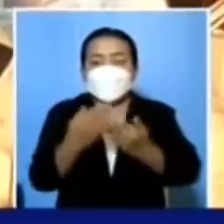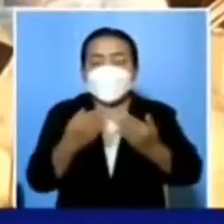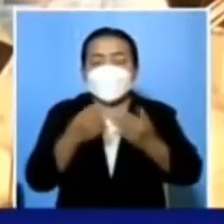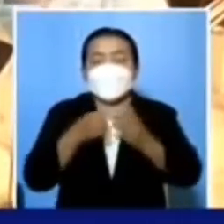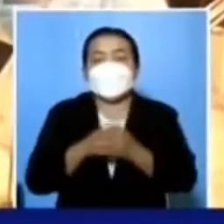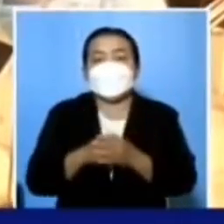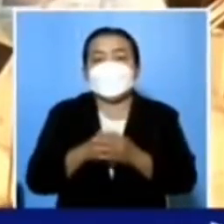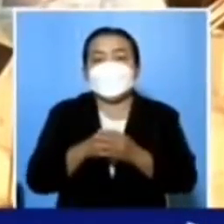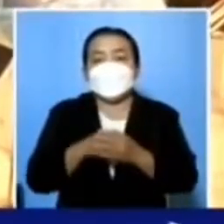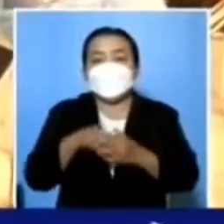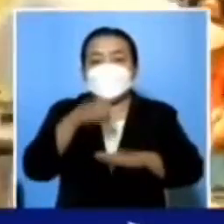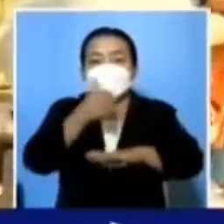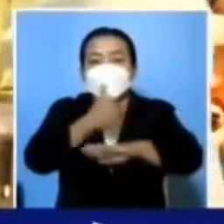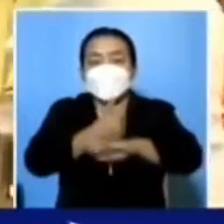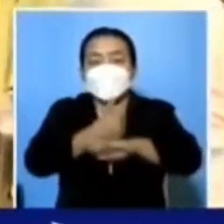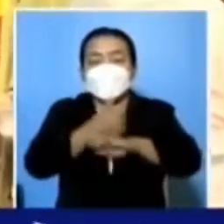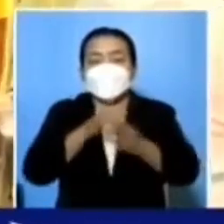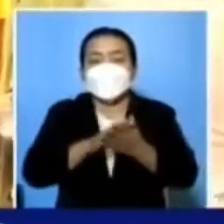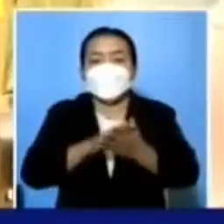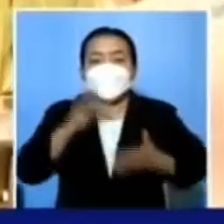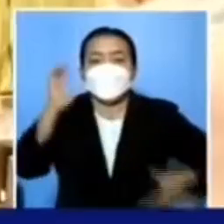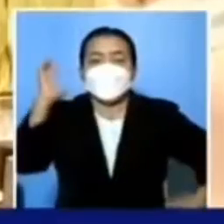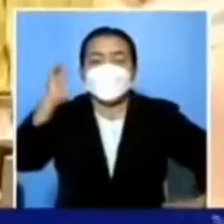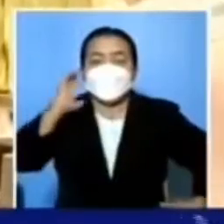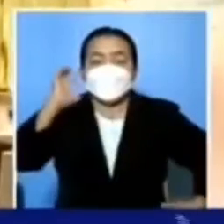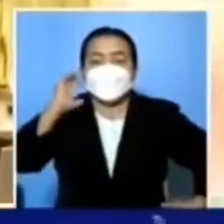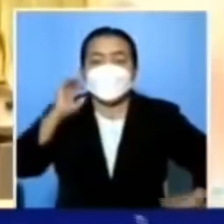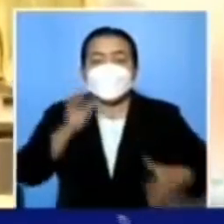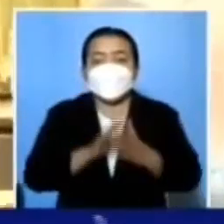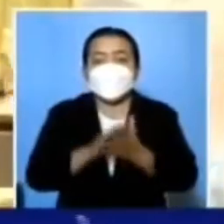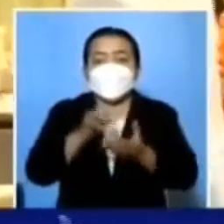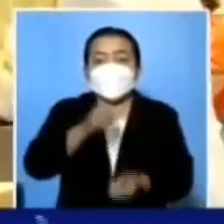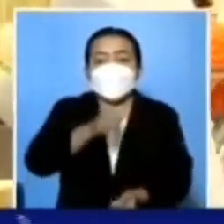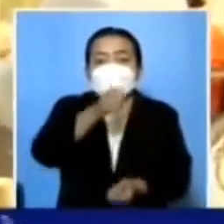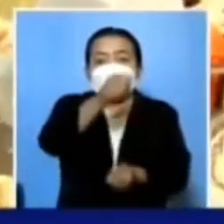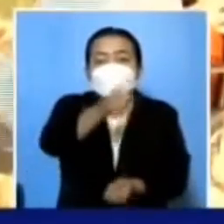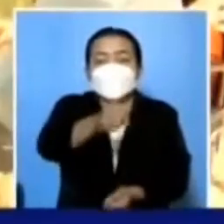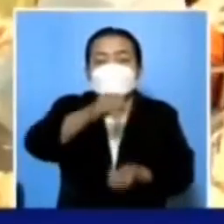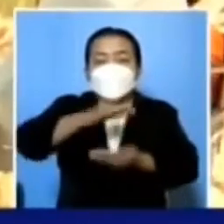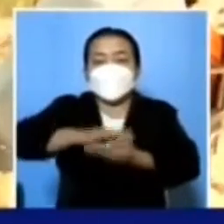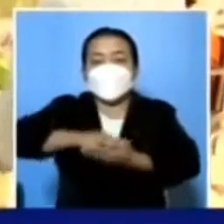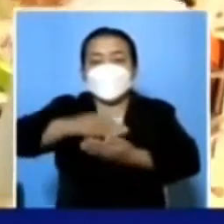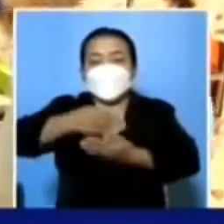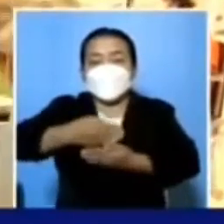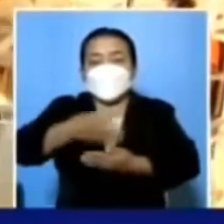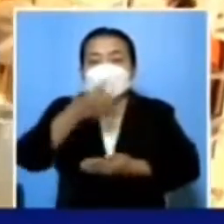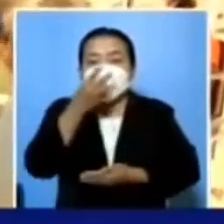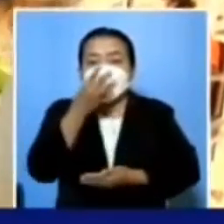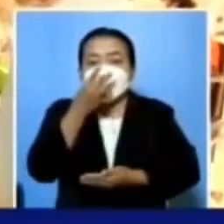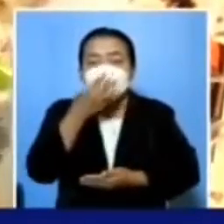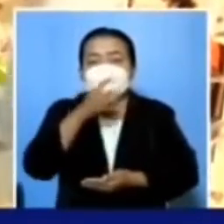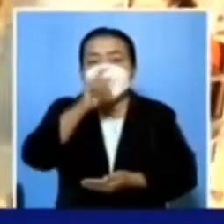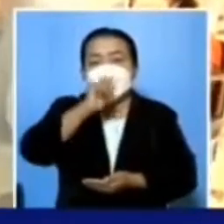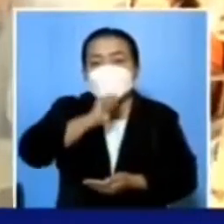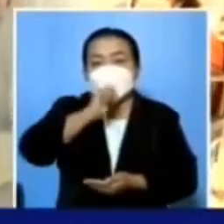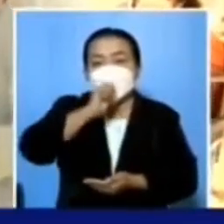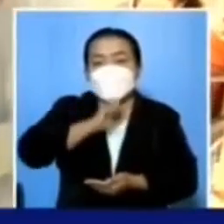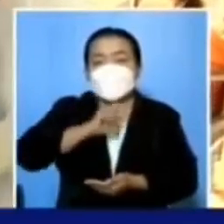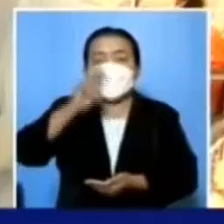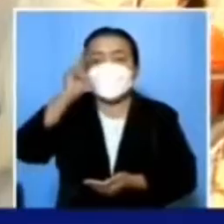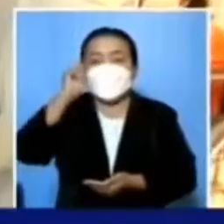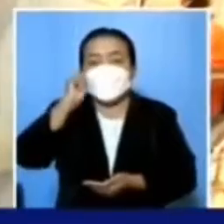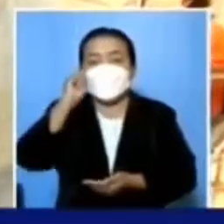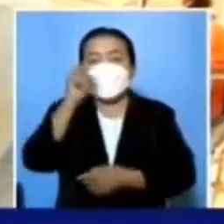นิวัฒน์รุ่งสาครผู้ว่าราชการจังหวัดลพบุรียังได้มีการส่งมอบอาหารกล่องพร้อมน้ำดื่มอาหารวันละ 50ชุด